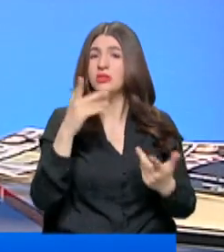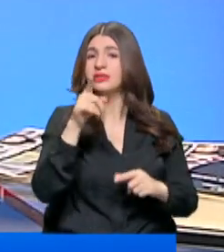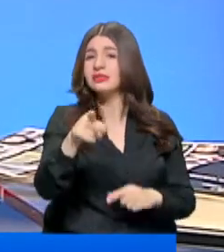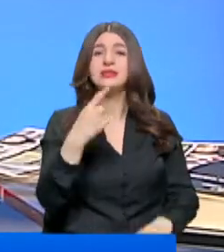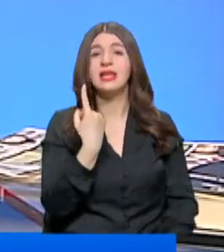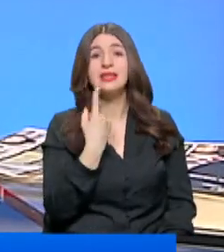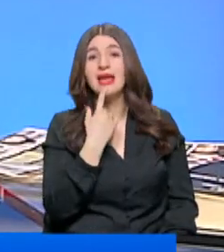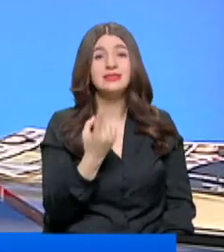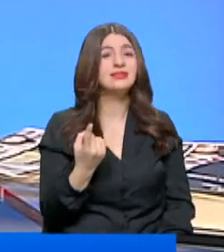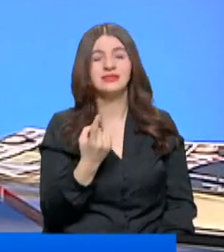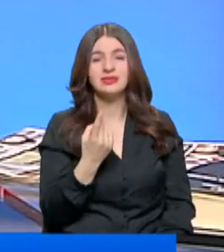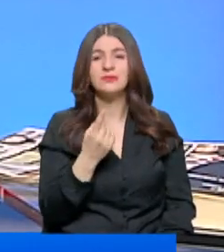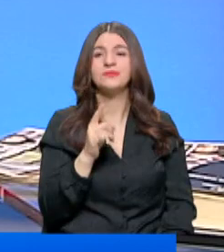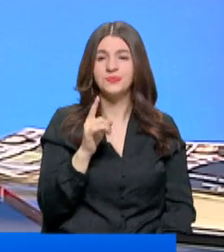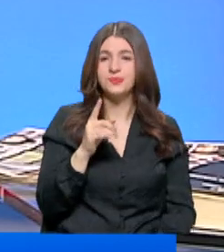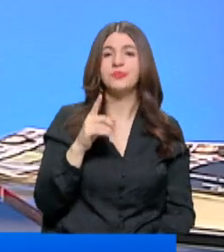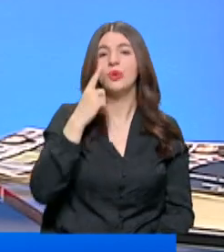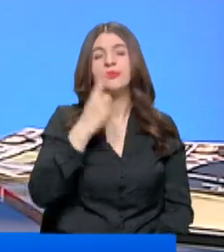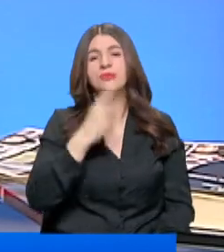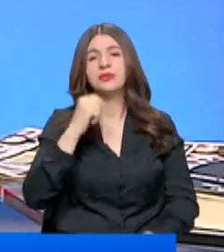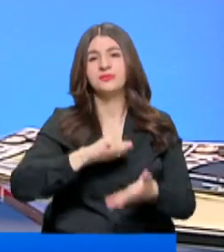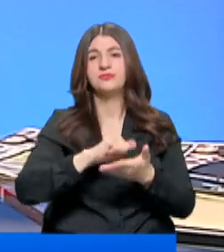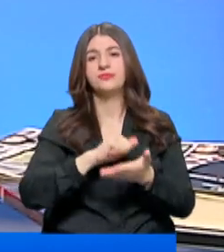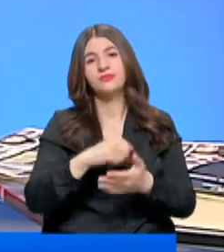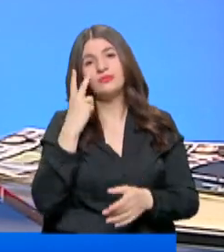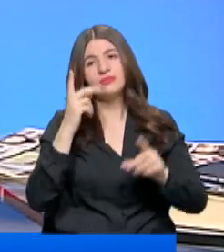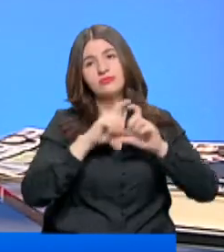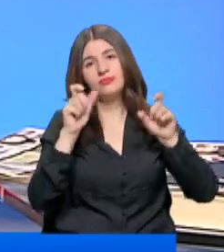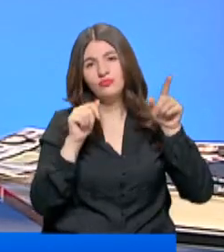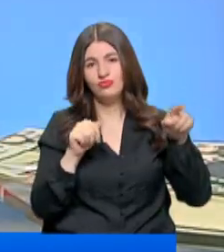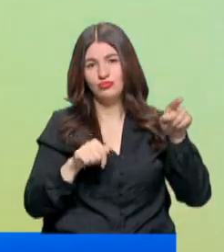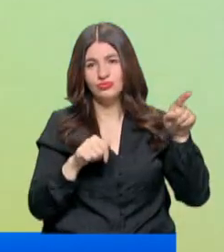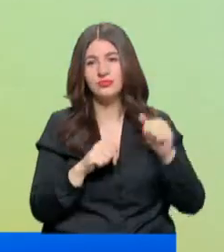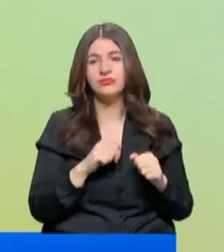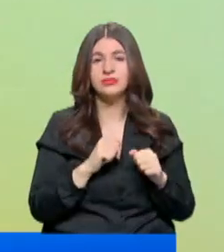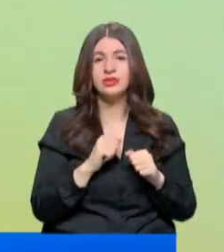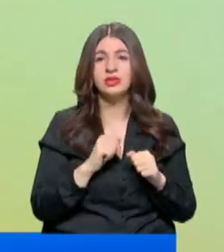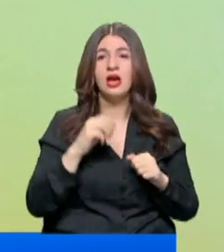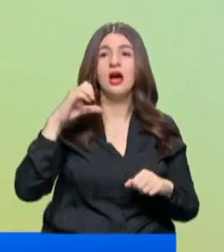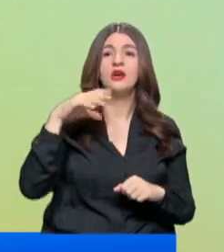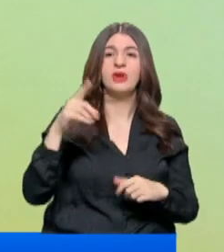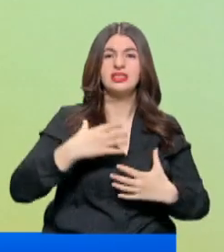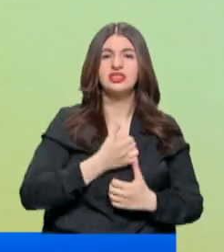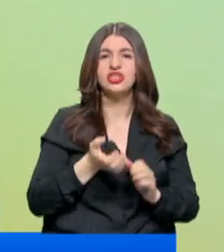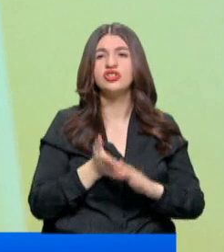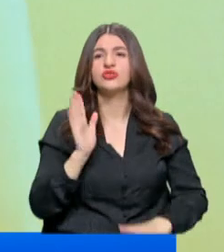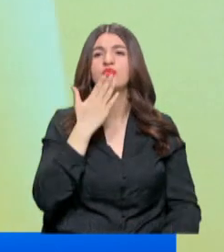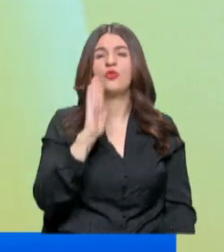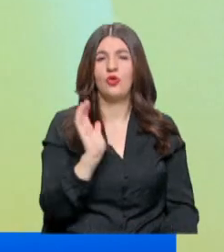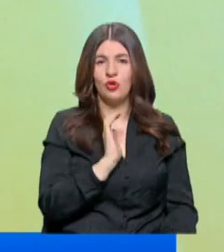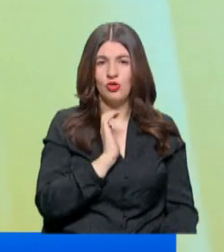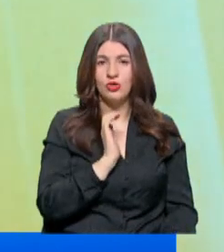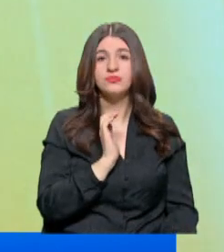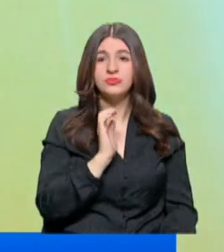ne dersiniz devam edelim Cumhuriyet gazetesi Cumhuriyet gazetesinin manşeti bugün AKP ile krizden